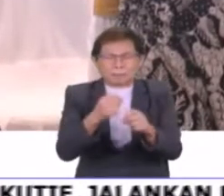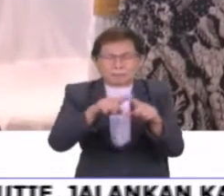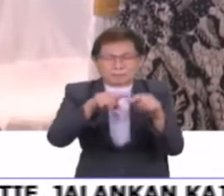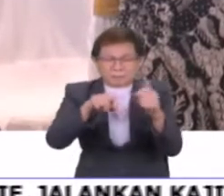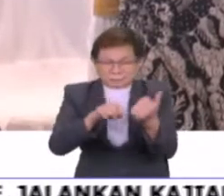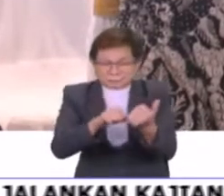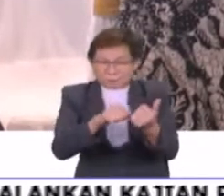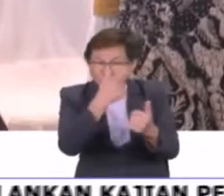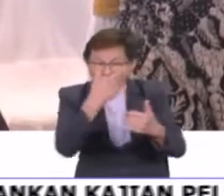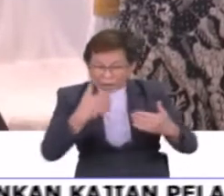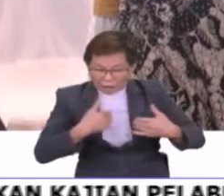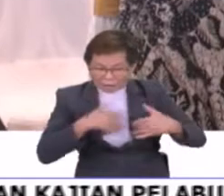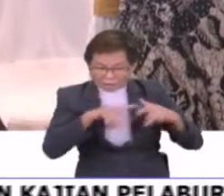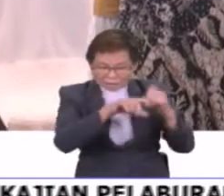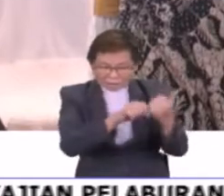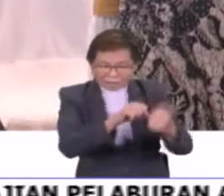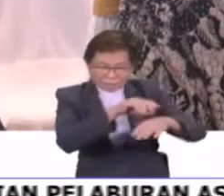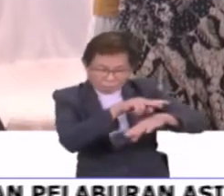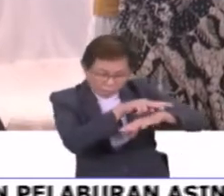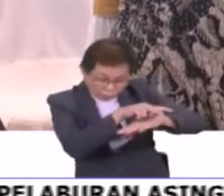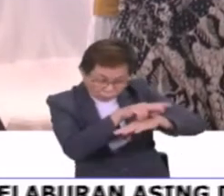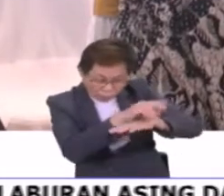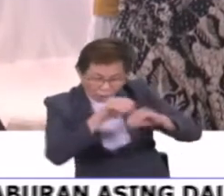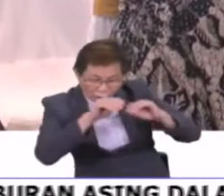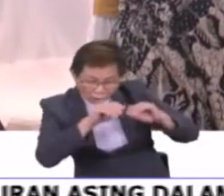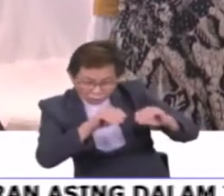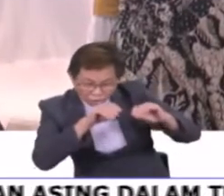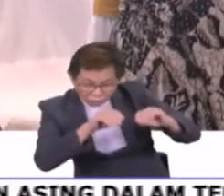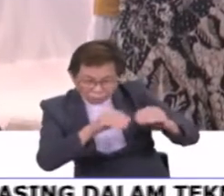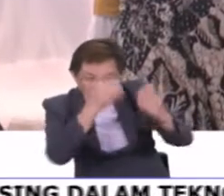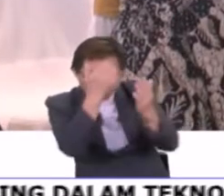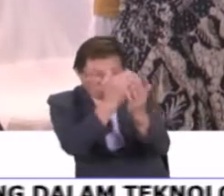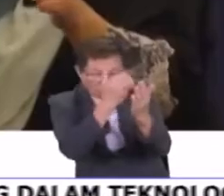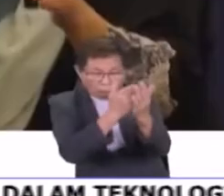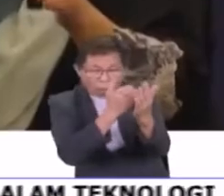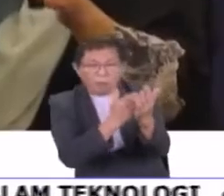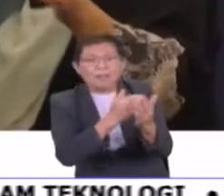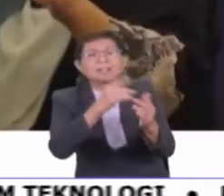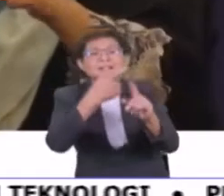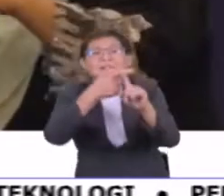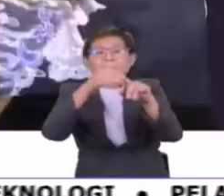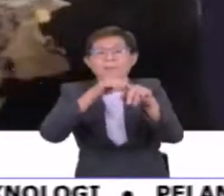mereka dipantau dan diajar satu persatu daripada pihak JKL lah.